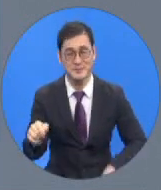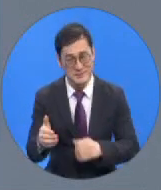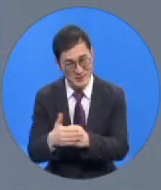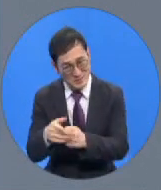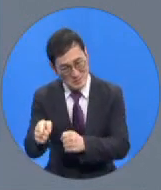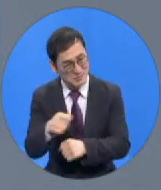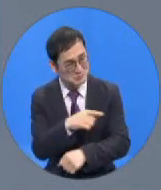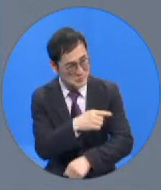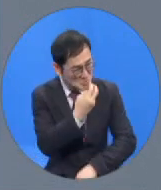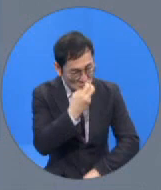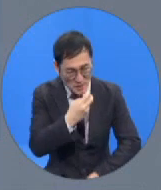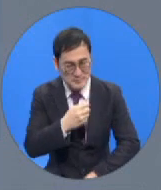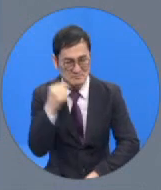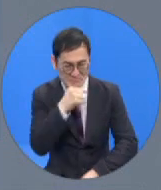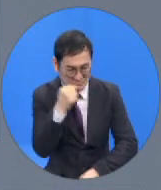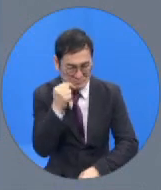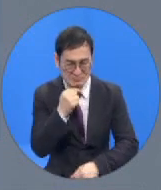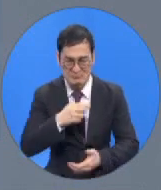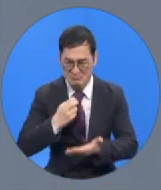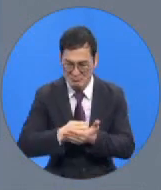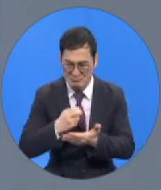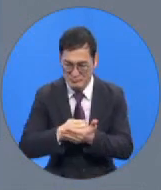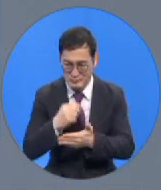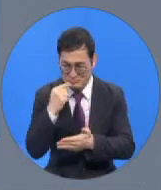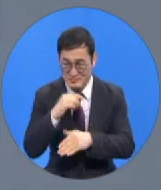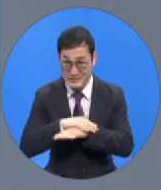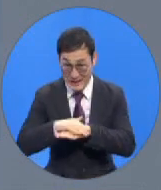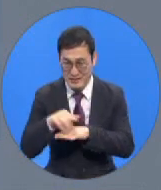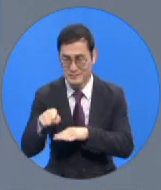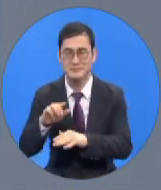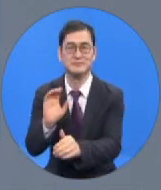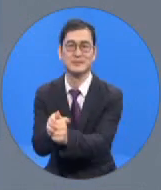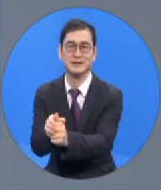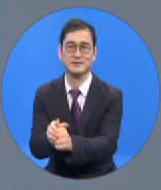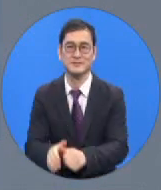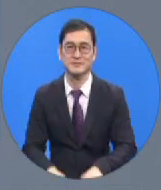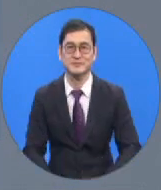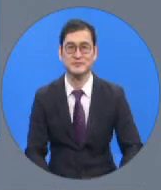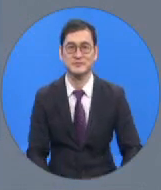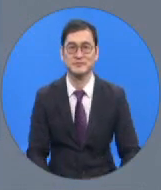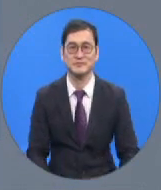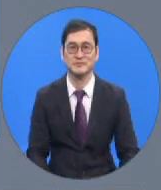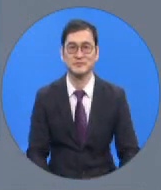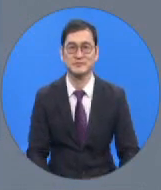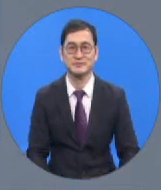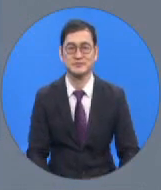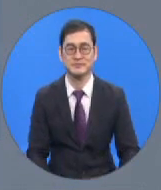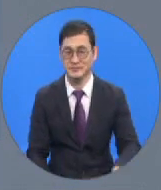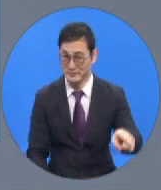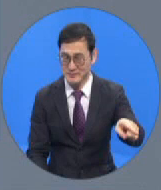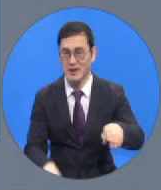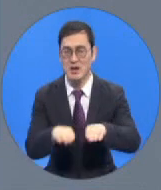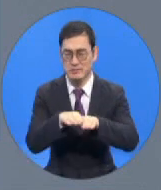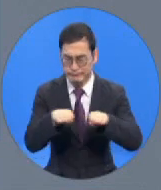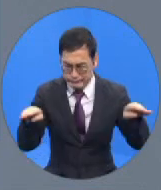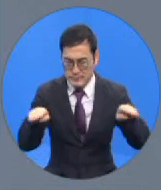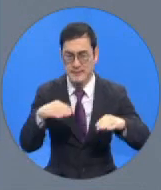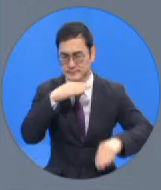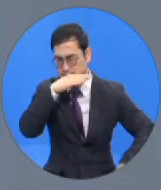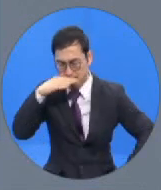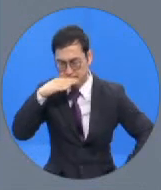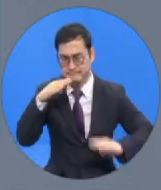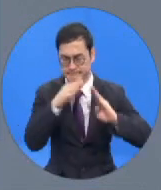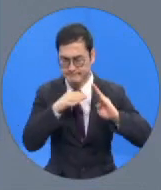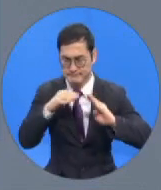지휘하도록 조치하는 겁니다. 대검에선 사건 본류 수사했던 만큼 더 공정하게 판단할 수 있을 것이다.